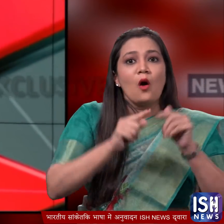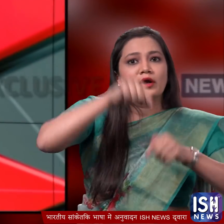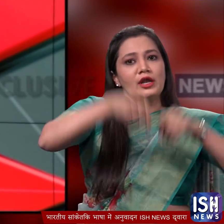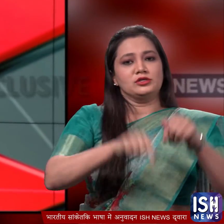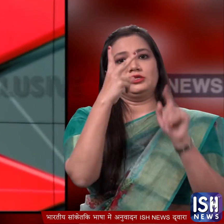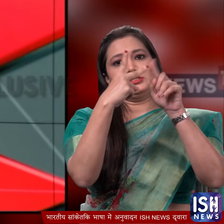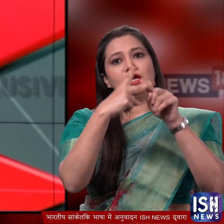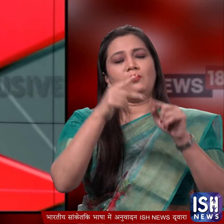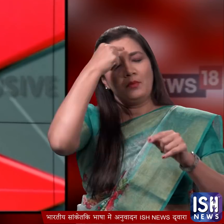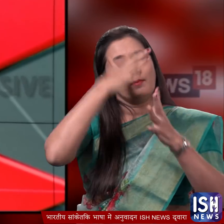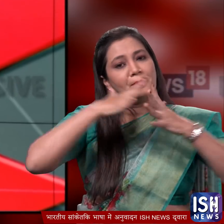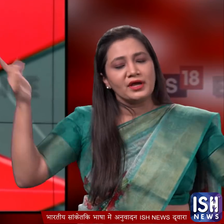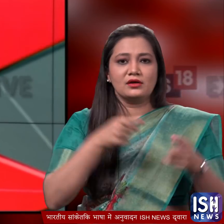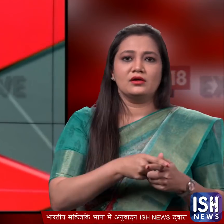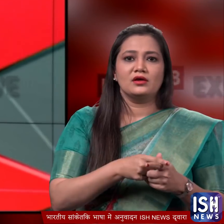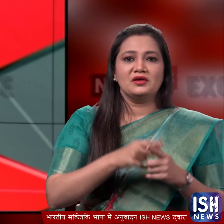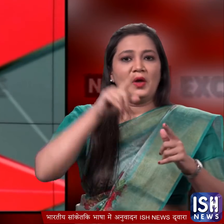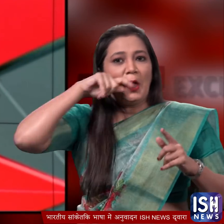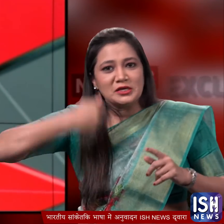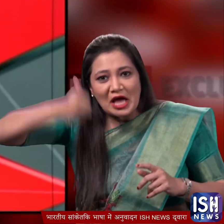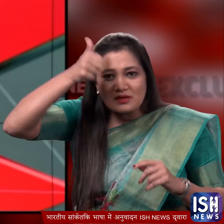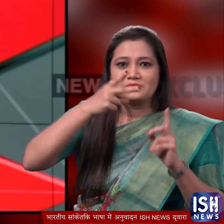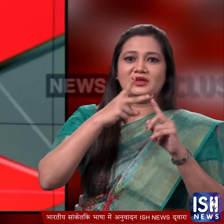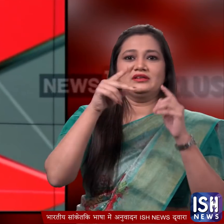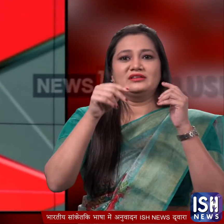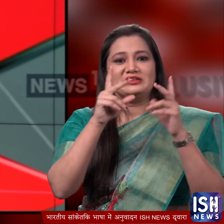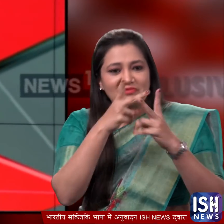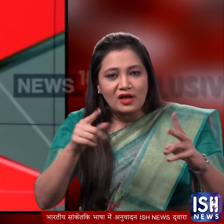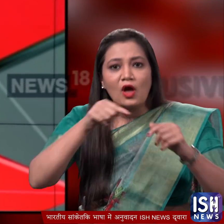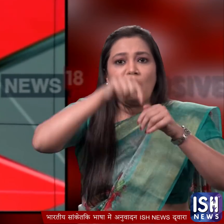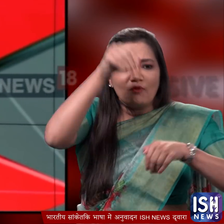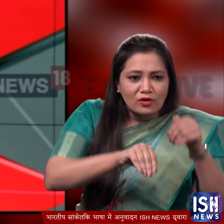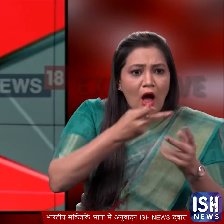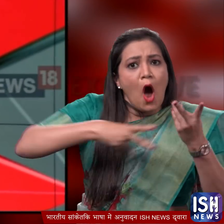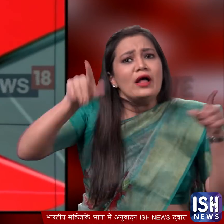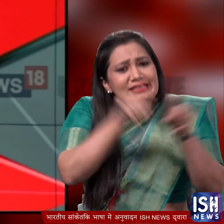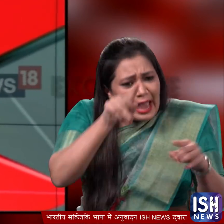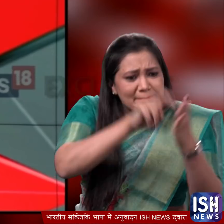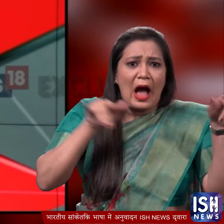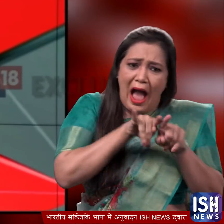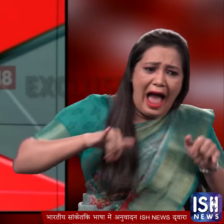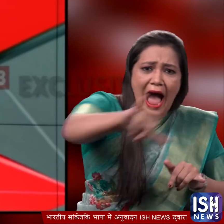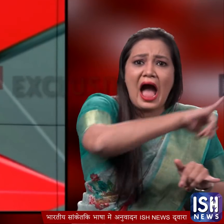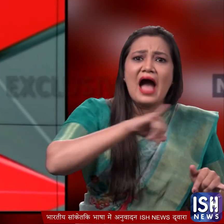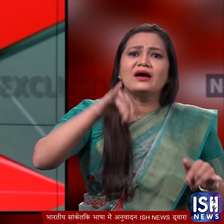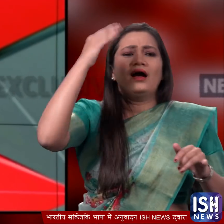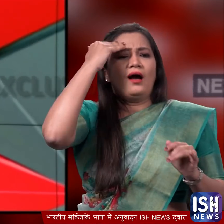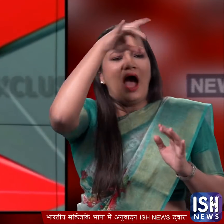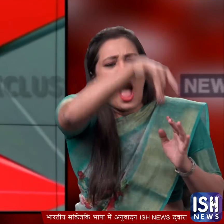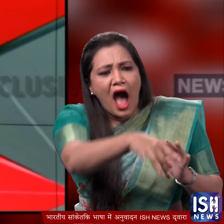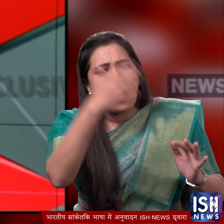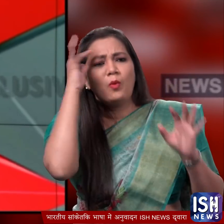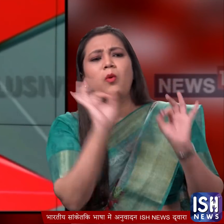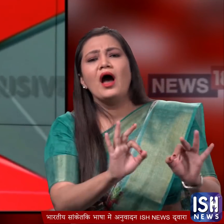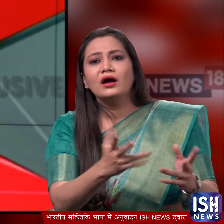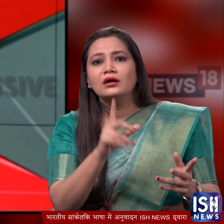से होती है। ये कड़वी सच्चाई है। पंच, सरपंच के उम्मीदवार और वोटर एक ही गांव के होते हैं। सब एक दूसरे को